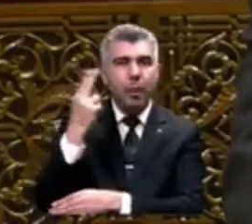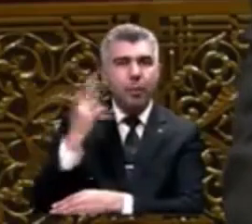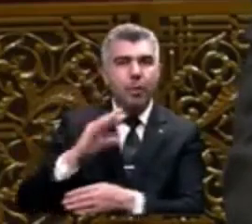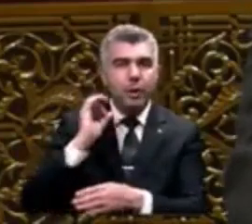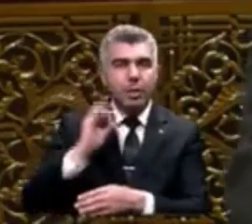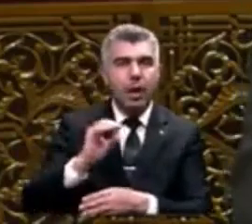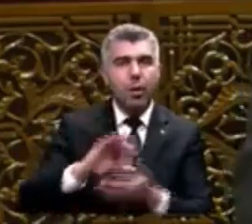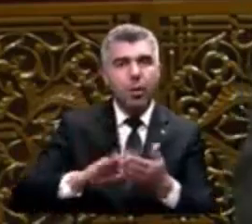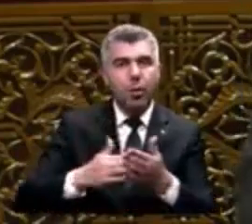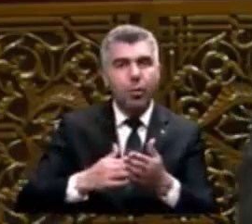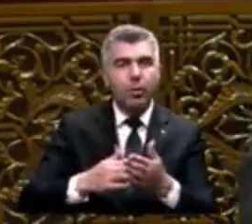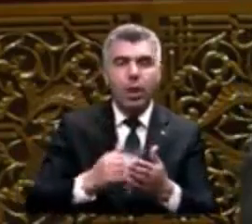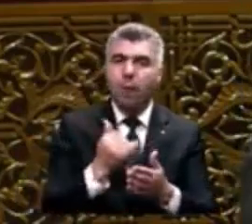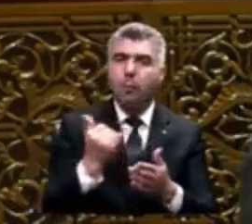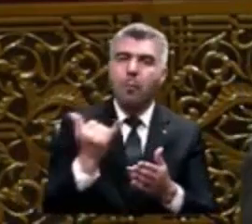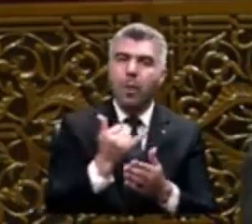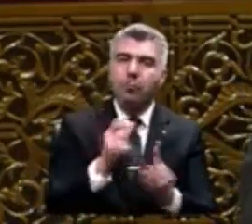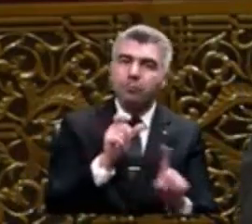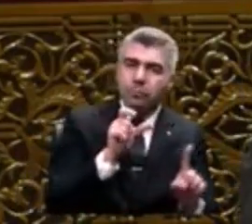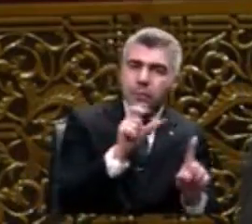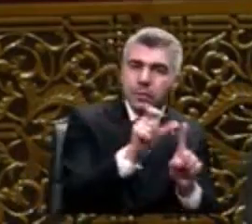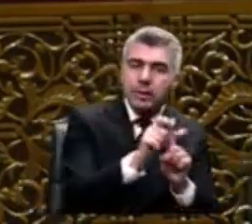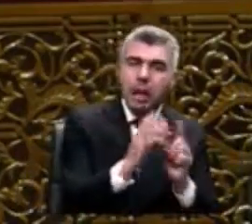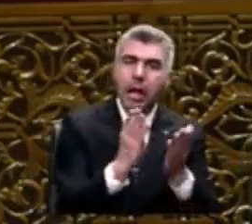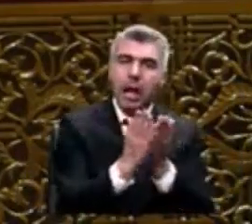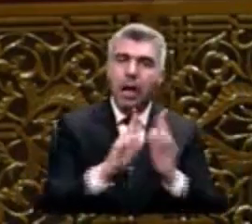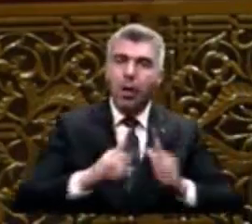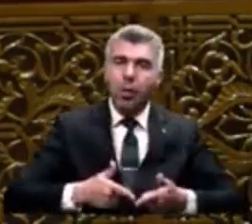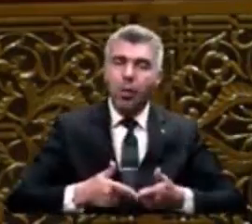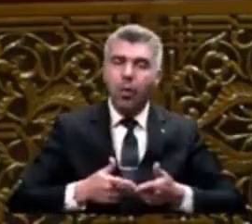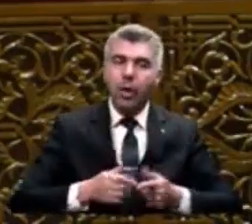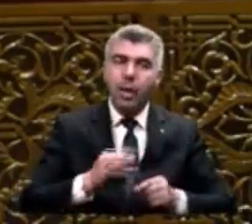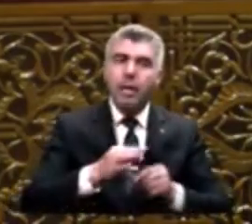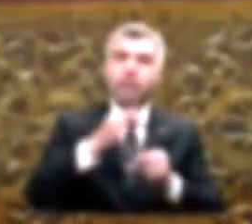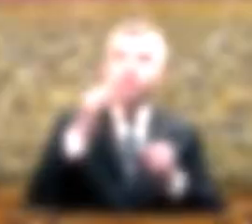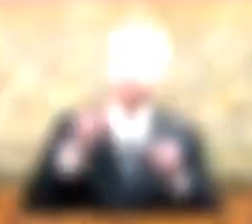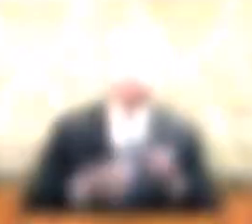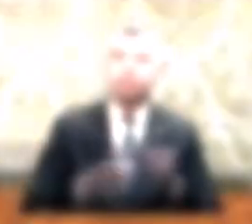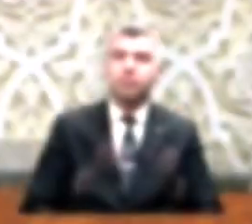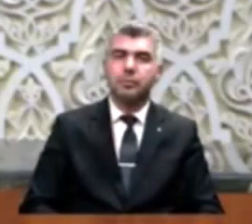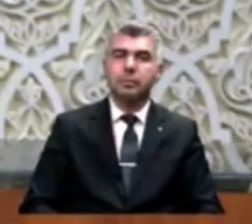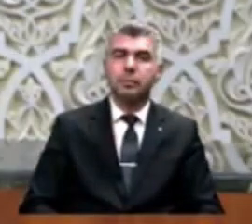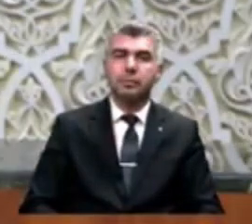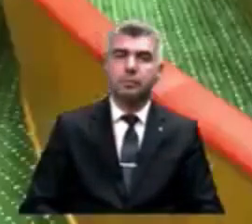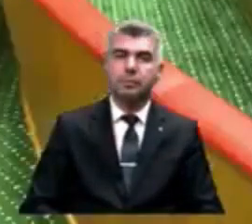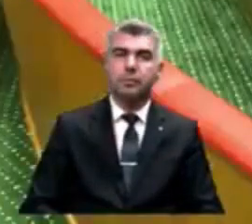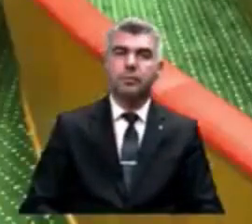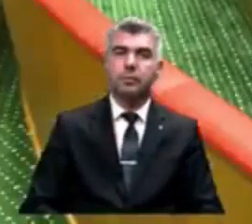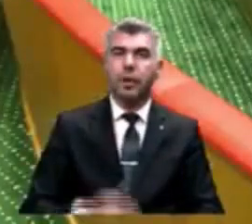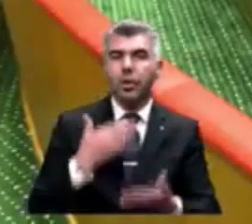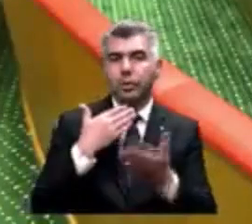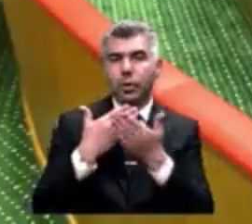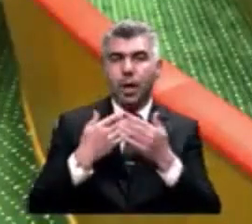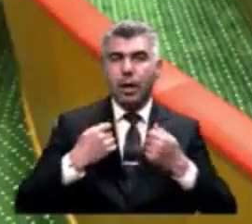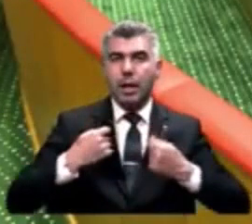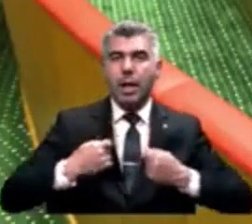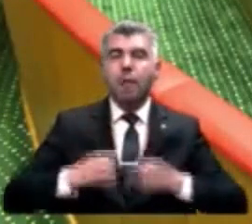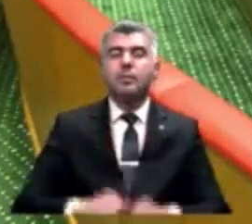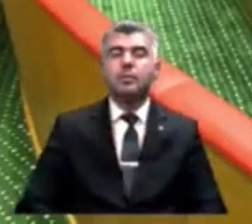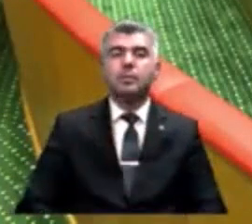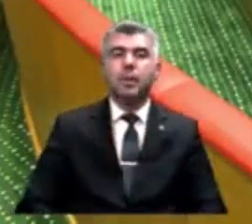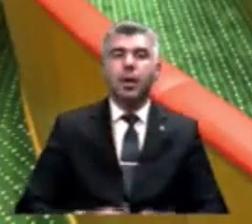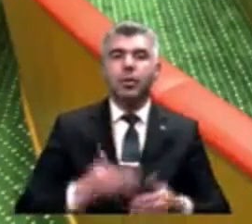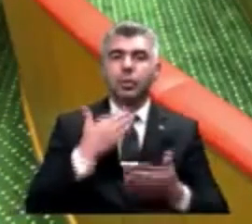شكرا. الامم اللي اهتمت برجال التعليم حققت نتائج، نموذج ديال سنغافوره. السيد الرئيس، شكرا